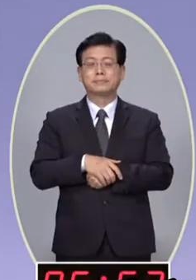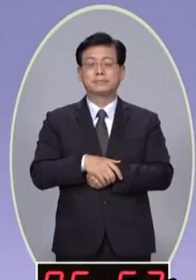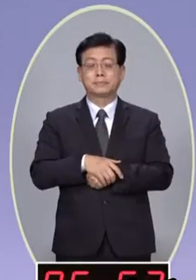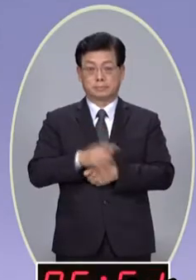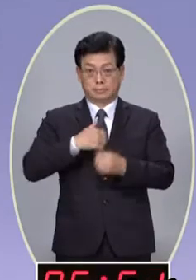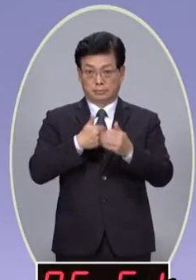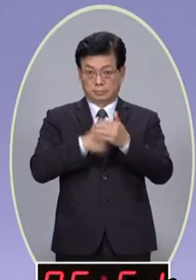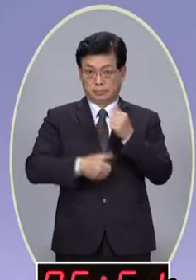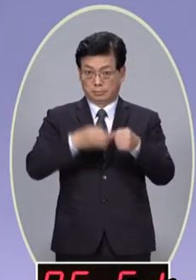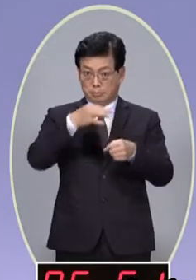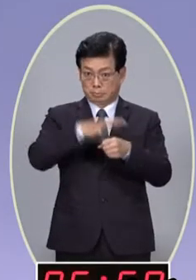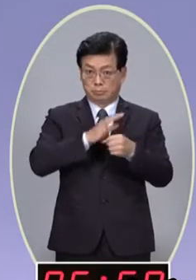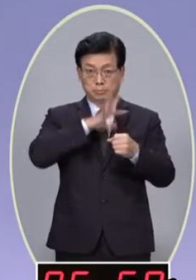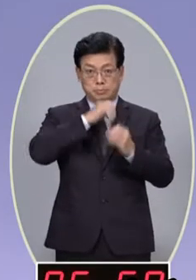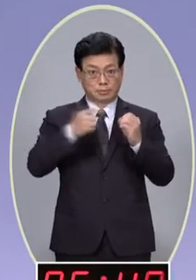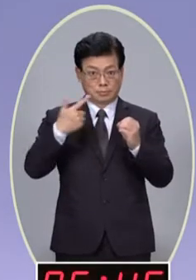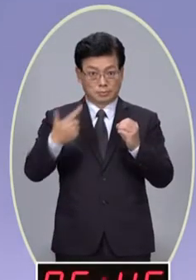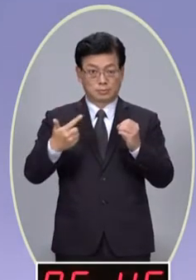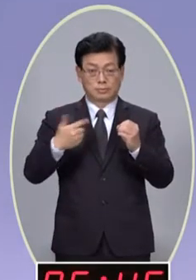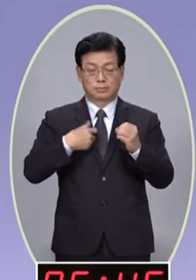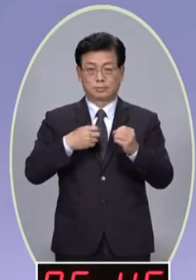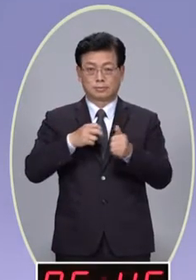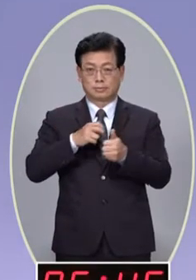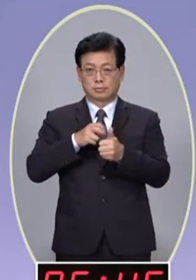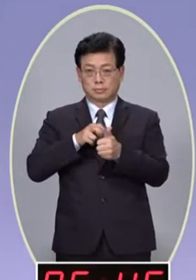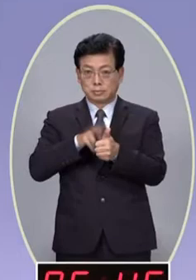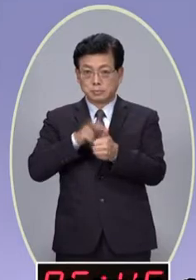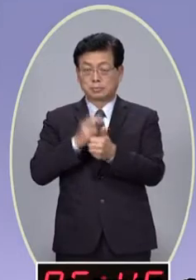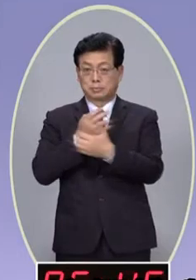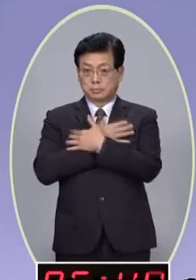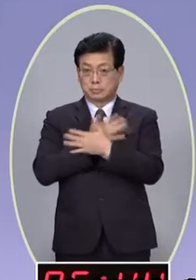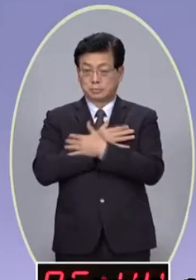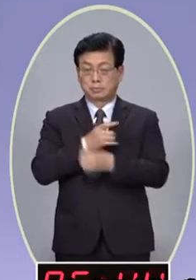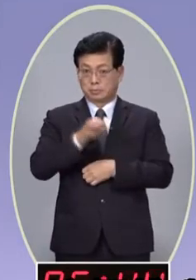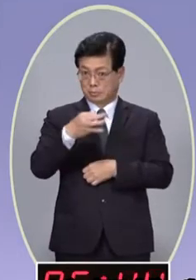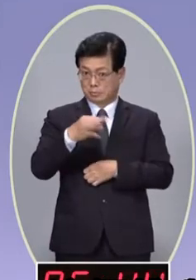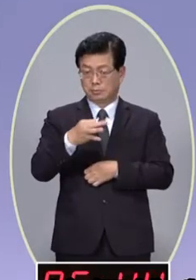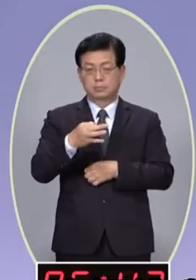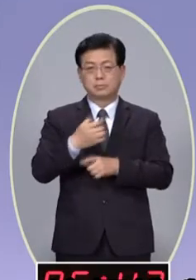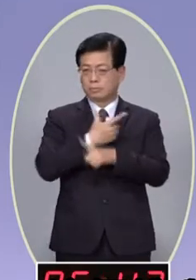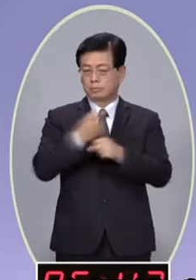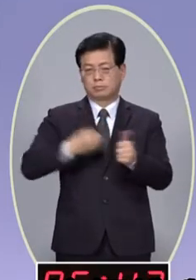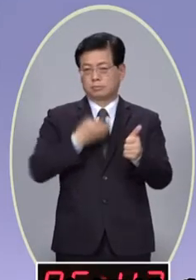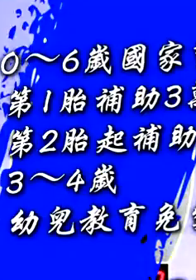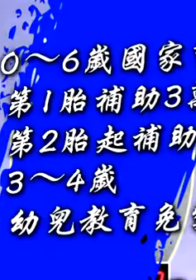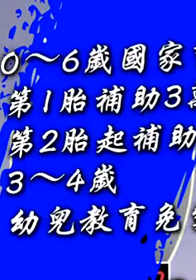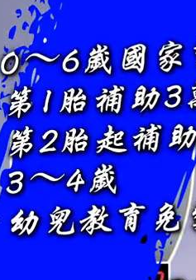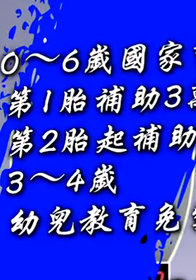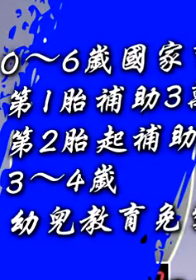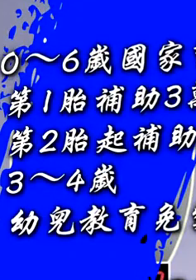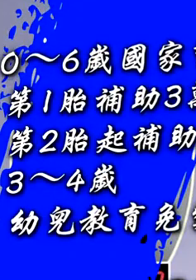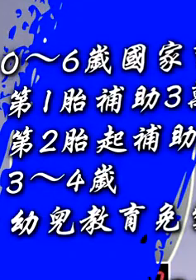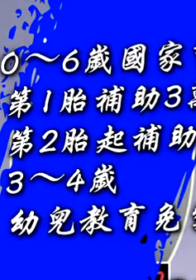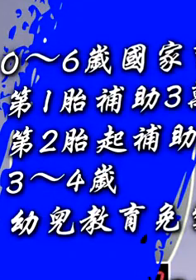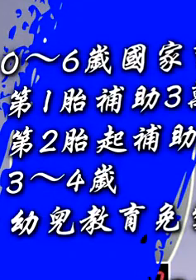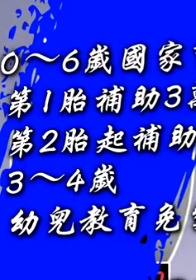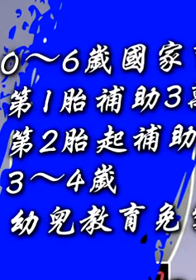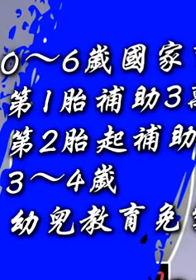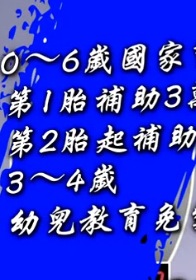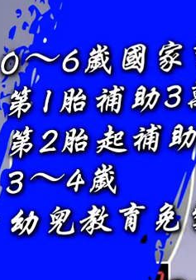生育补助费0-6岁666，育婴养育费，这个钱我们都直接交到父母手上。